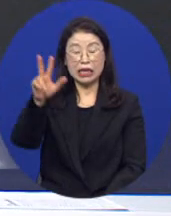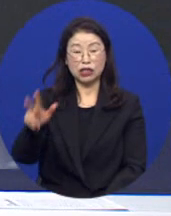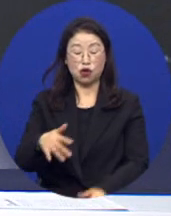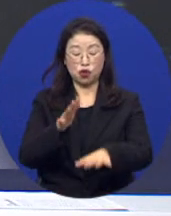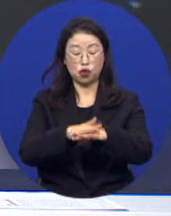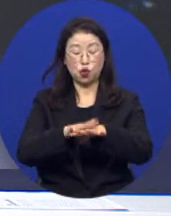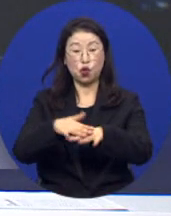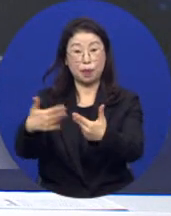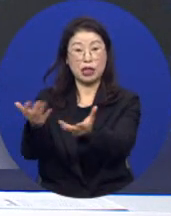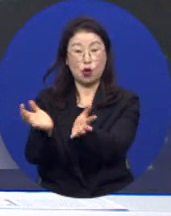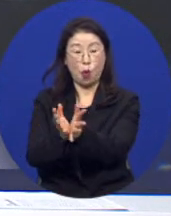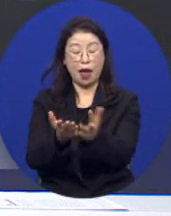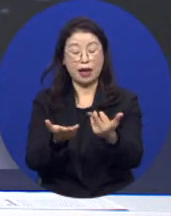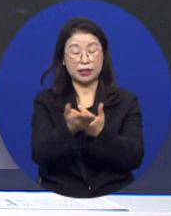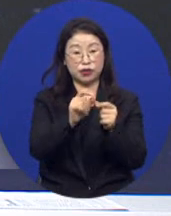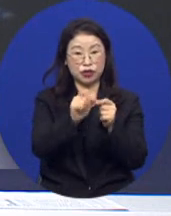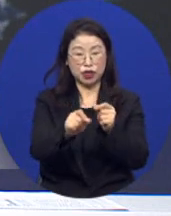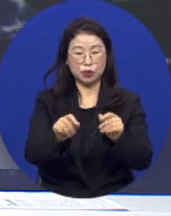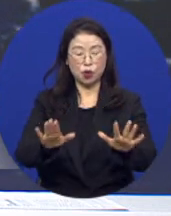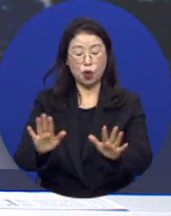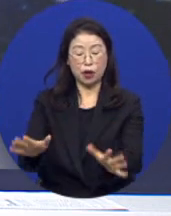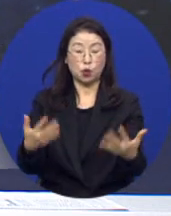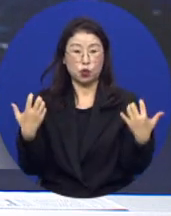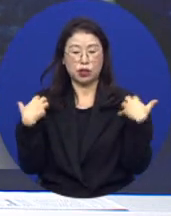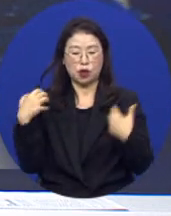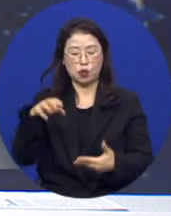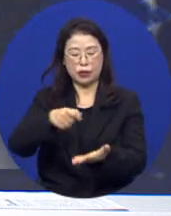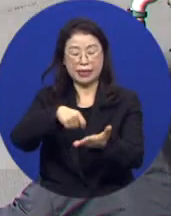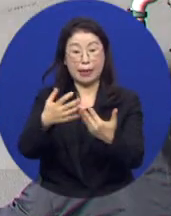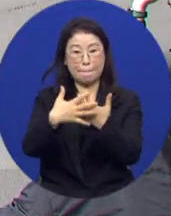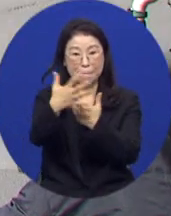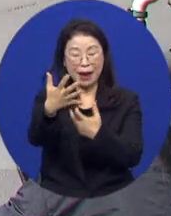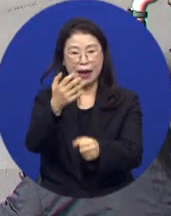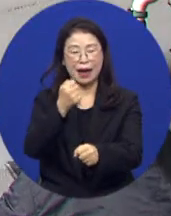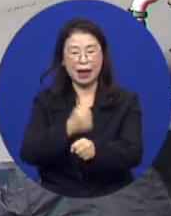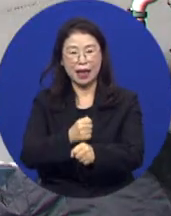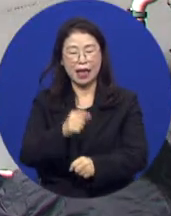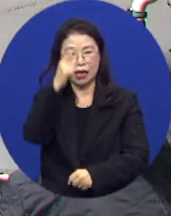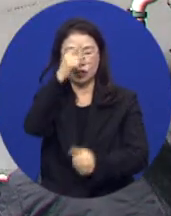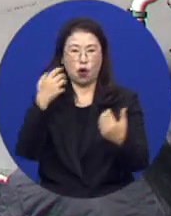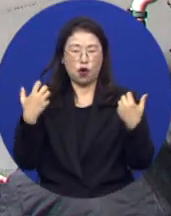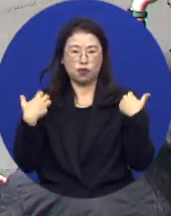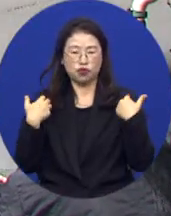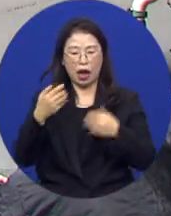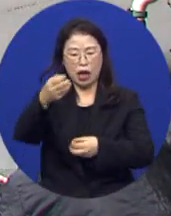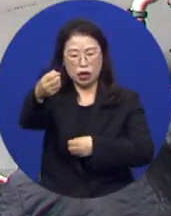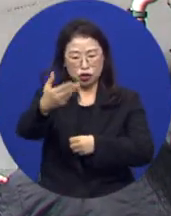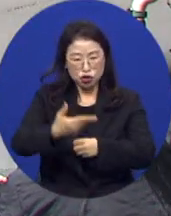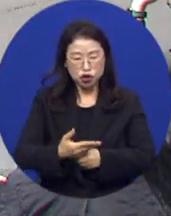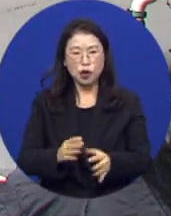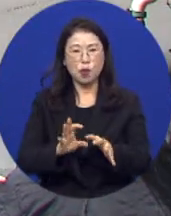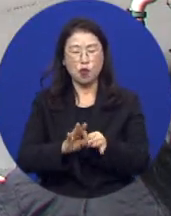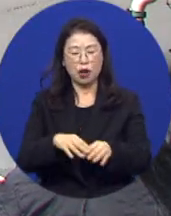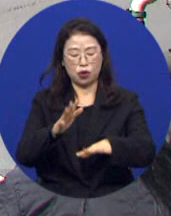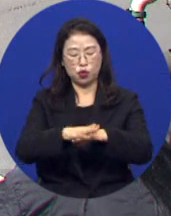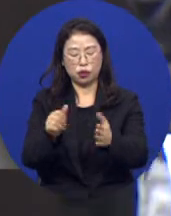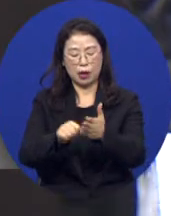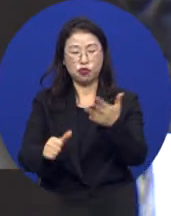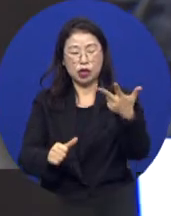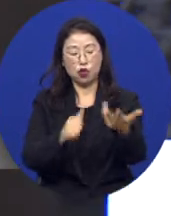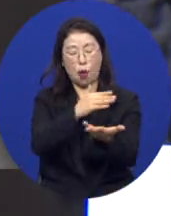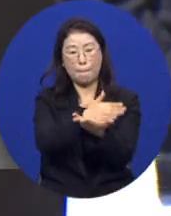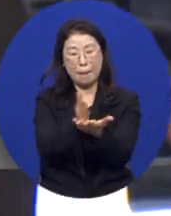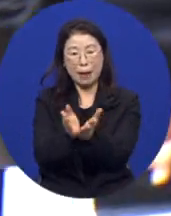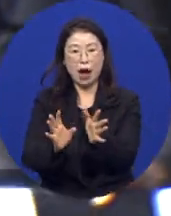전국농민회 총연맹 제주도연맹은 제주도청 앞에서 기자회견을 열고 정부가 최근 수입물을 포함한 농산물 7개